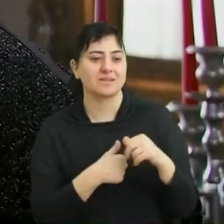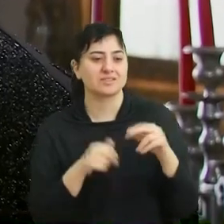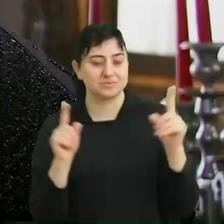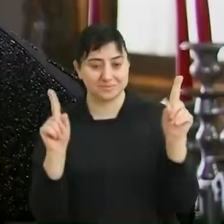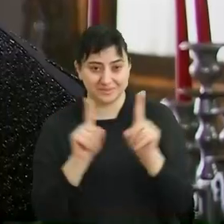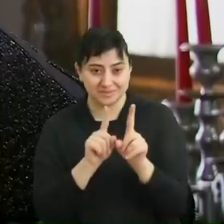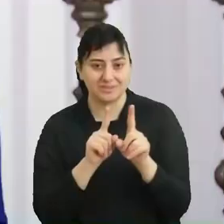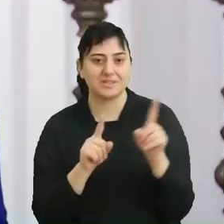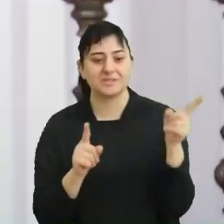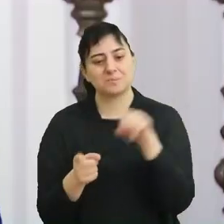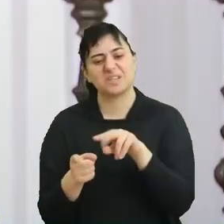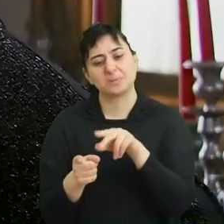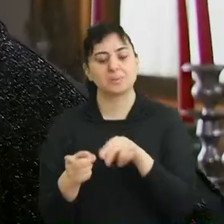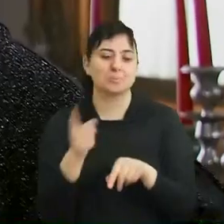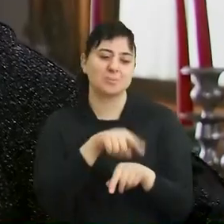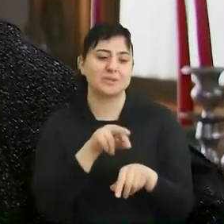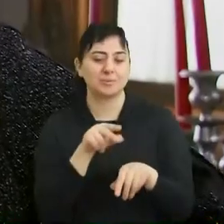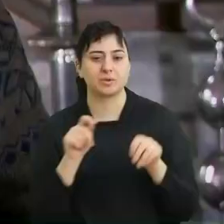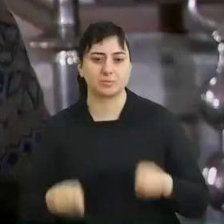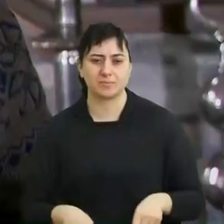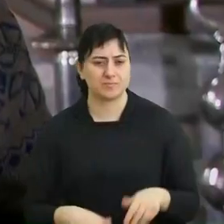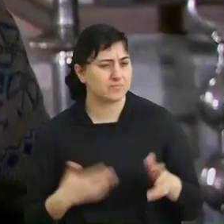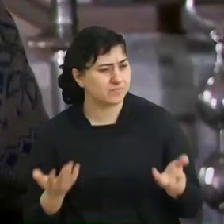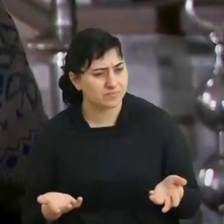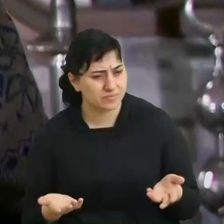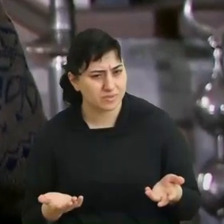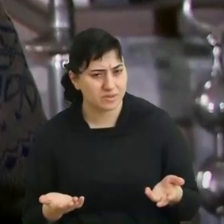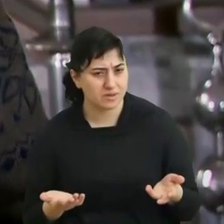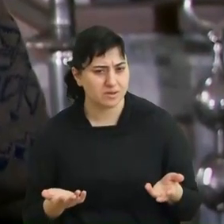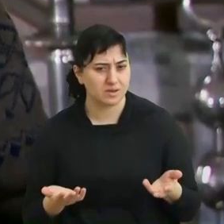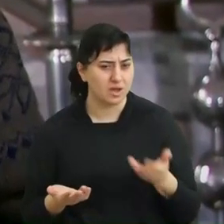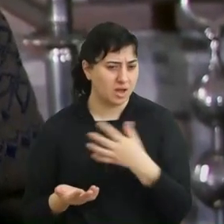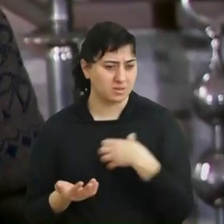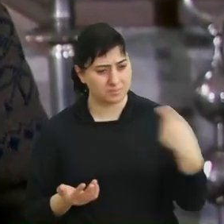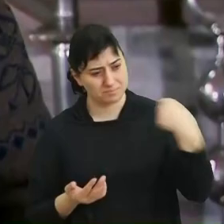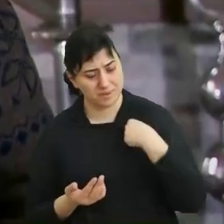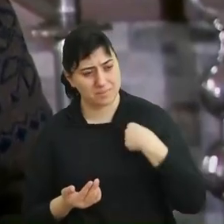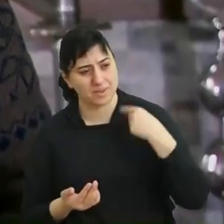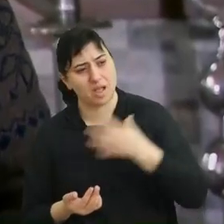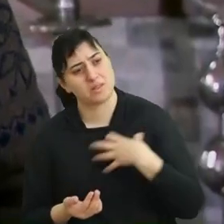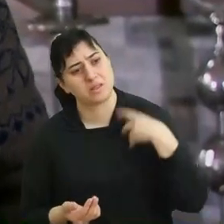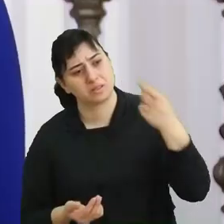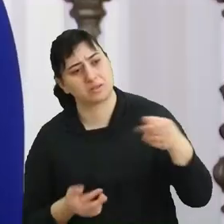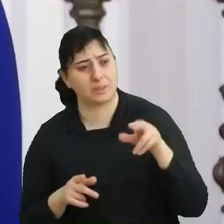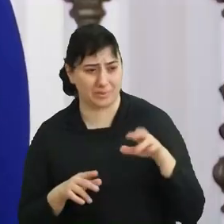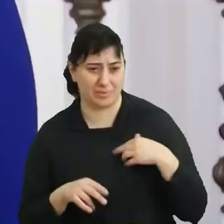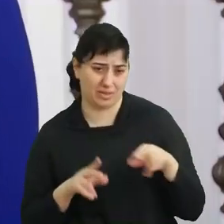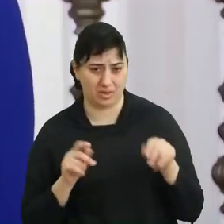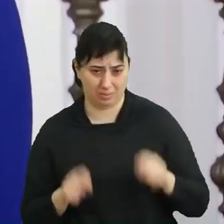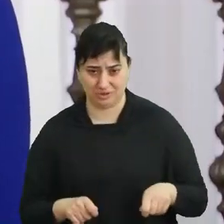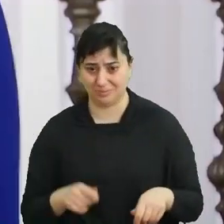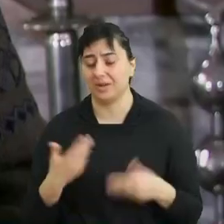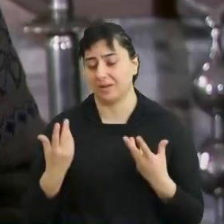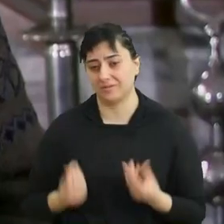yöntem. Çiftler birbirleriymiş gibi davranıyor. Nasıl yani şimdi? Anam ben gibi, ben de anan gibi mi davranacağım? Evet